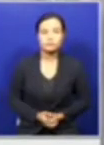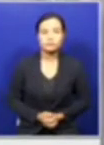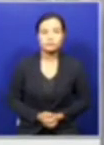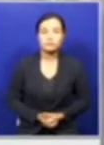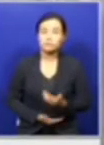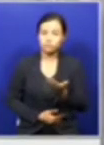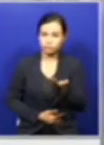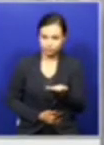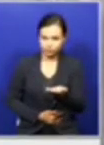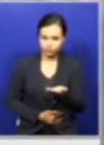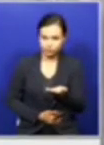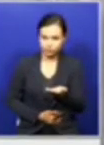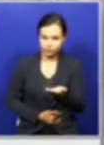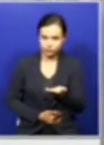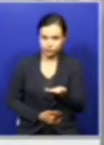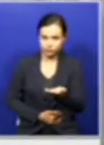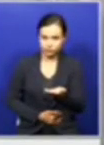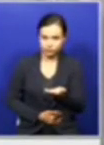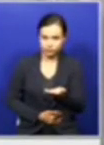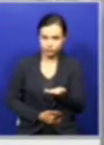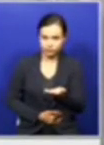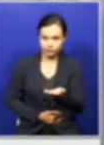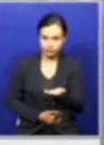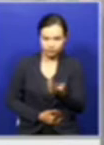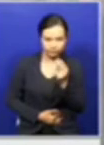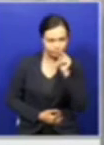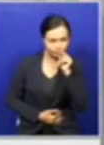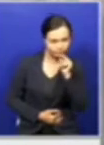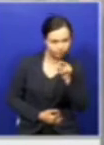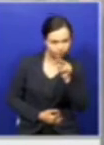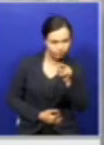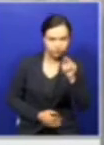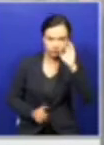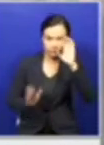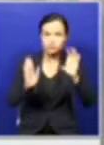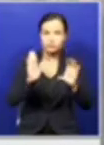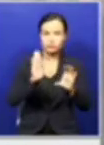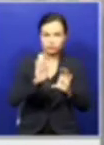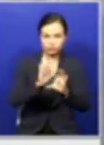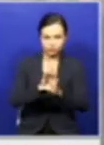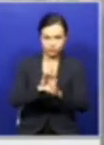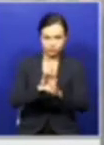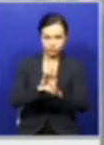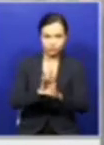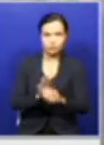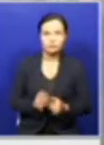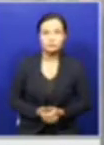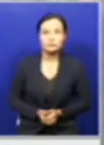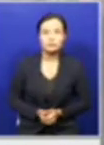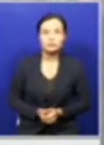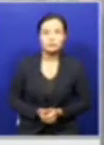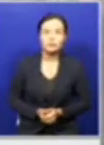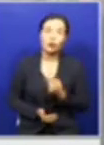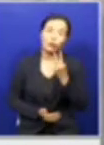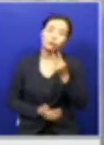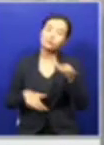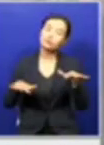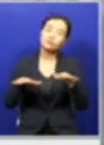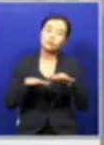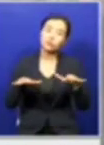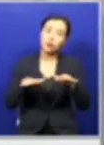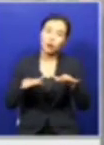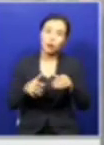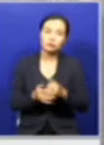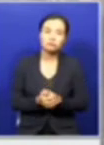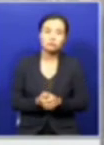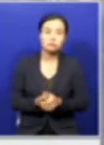ท่านประธานครับถ้าท่านประธานสังเกตในภาพแห่งนี้นะครับอย่างผิวเผินท่านประ